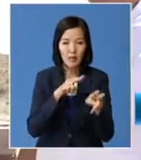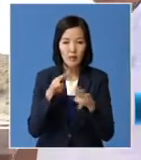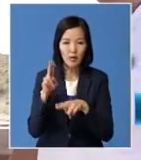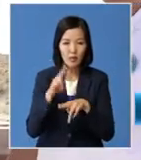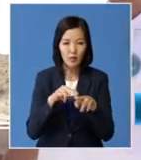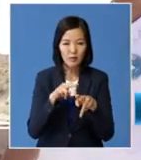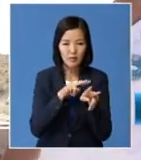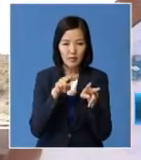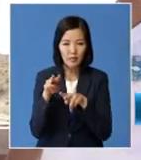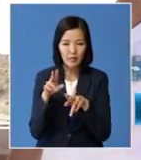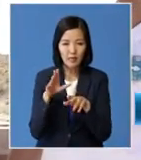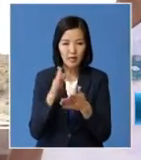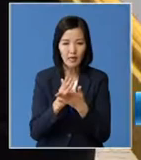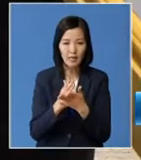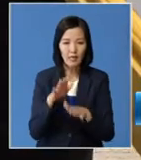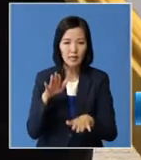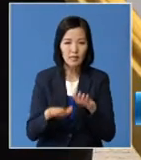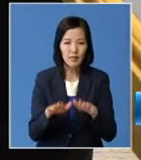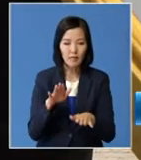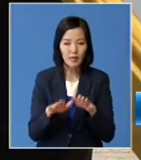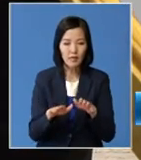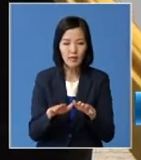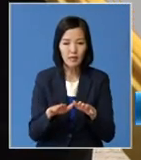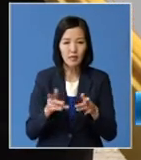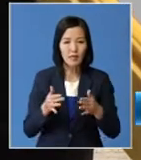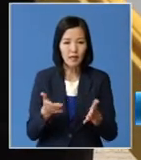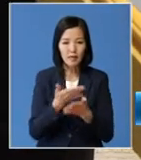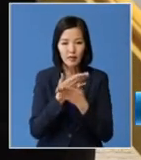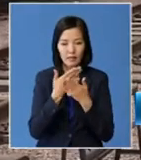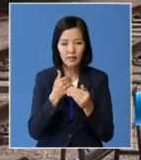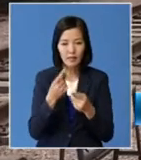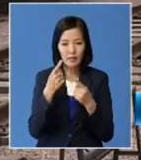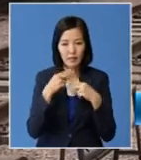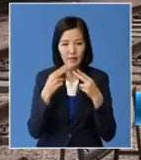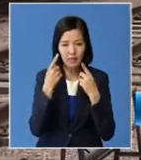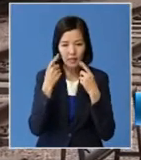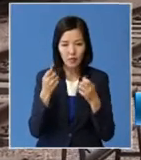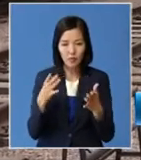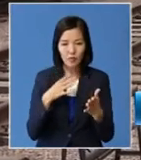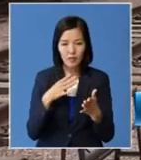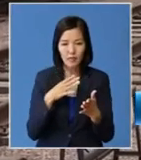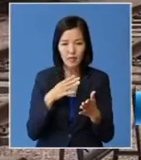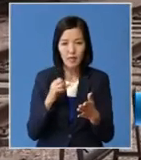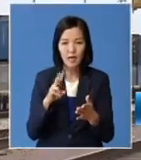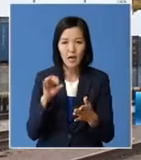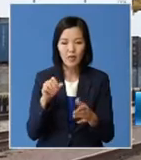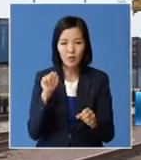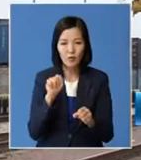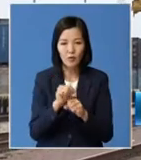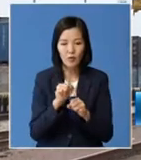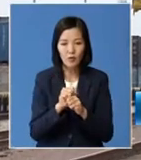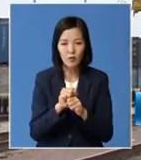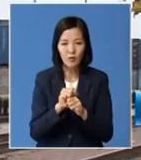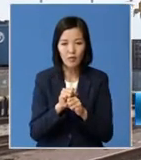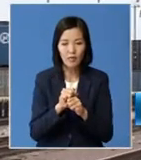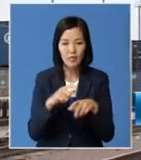темір тұлпардың салмағын осылай өлшеп, талапқа сай келмейтіндерге ескерту жасайды. Мониторинг топ мүшелері Алтынкөл бекеті мен Құрғақ портқа да